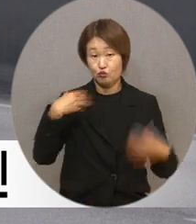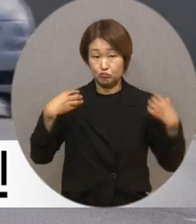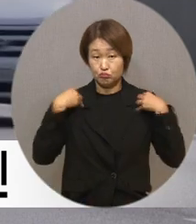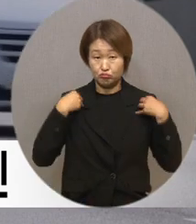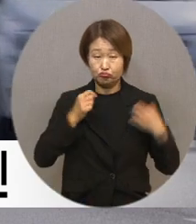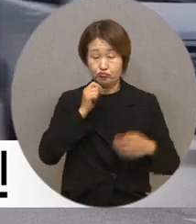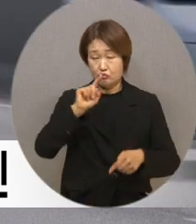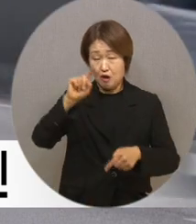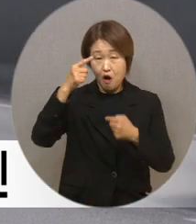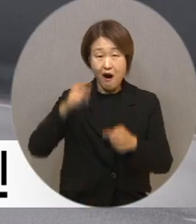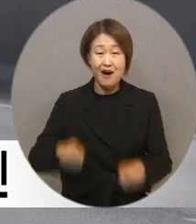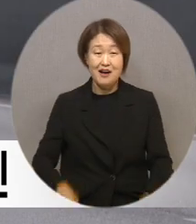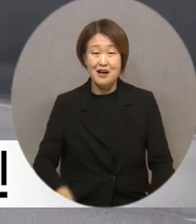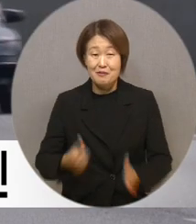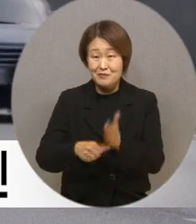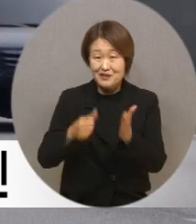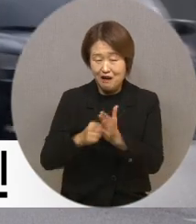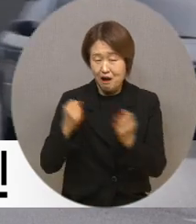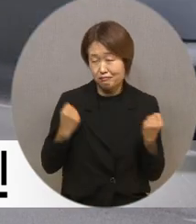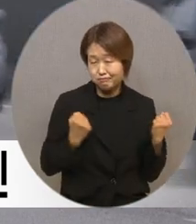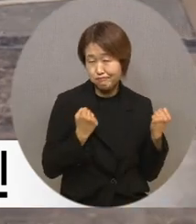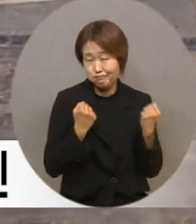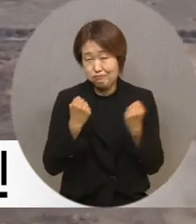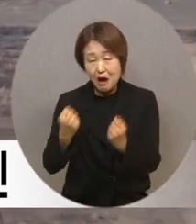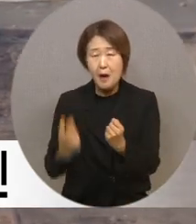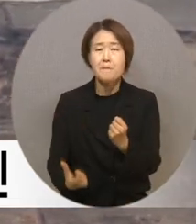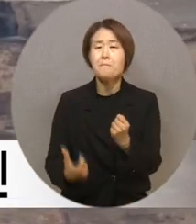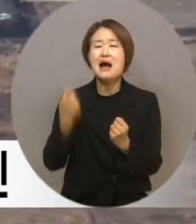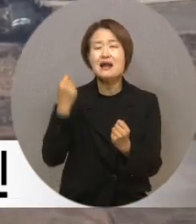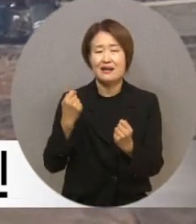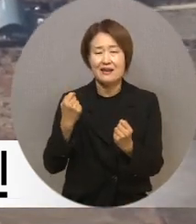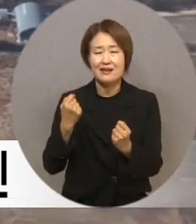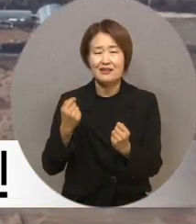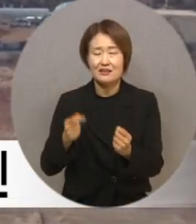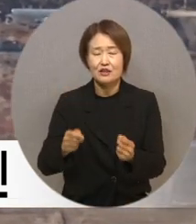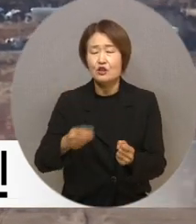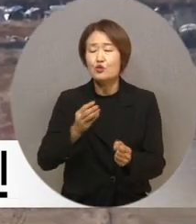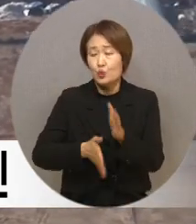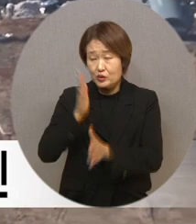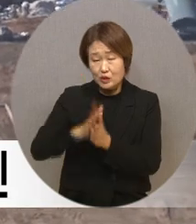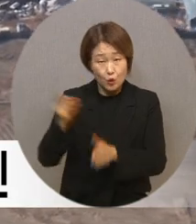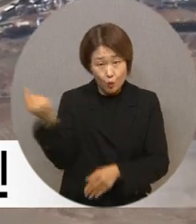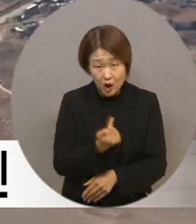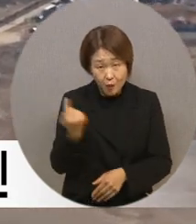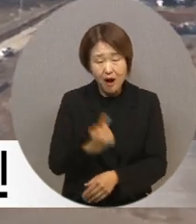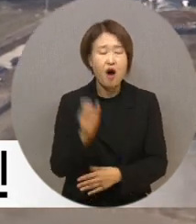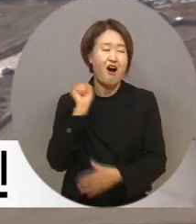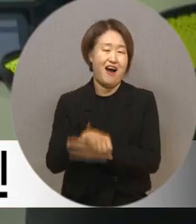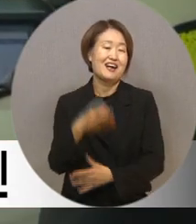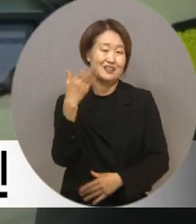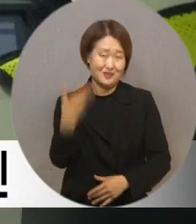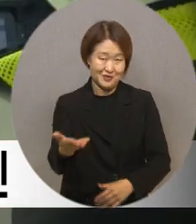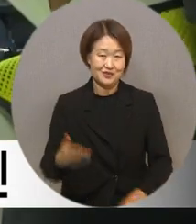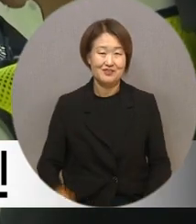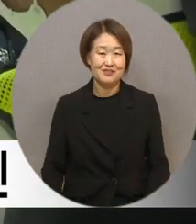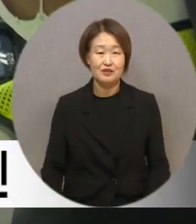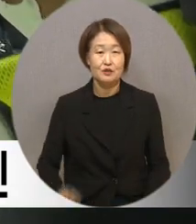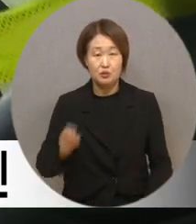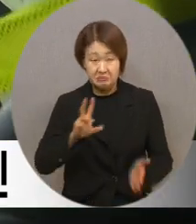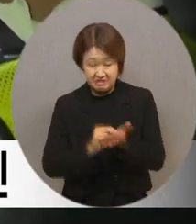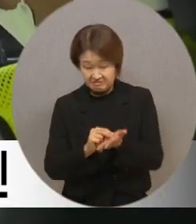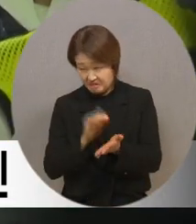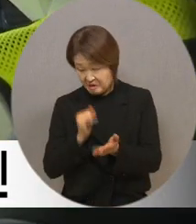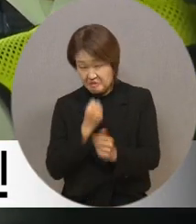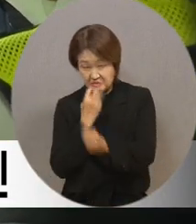설 성수품 수송 화물차의 도심 통행을 한시적으로 허용하고 지역별로 부당운송 행위 고발센터를